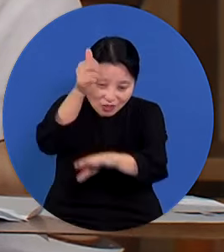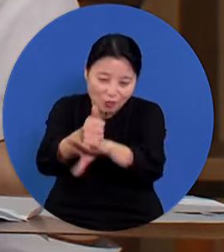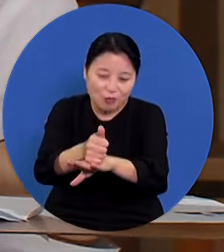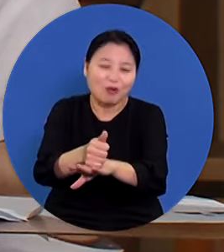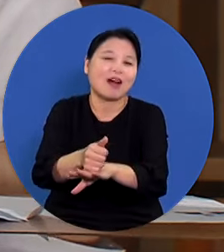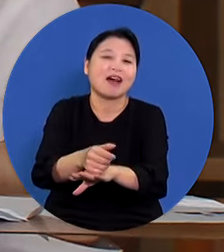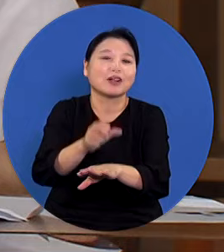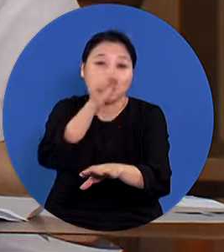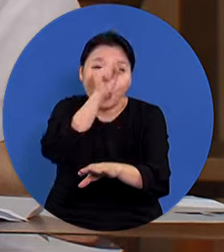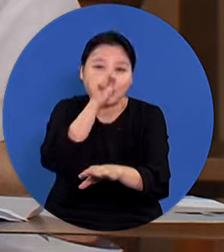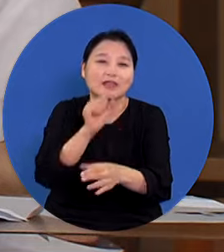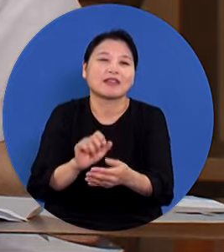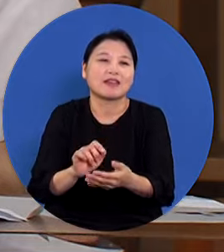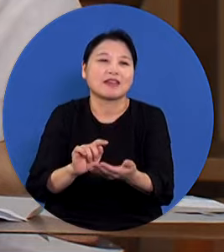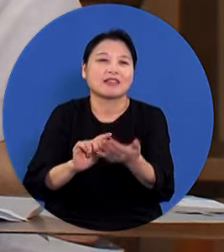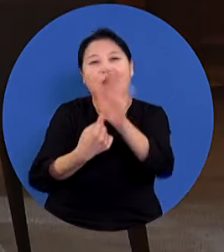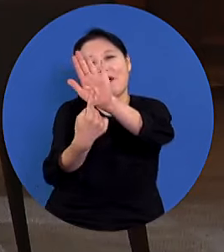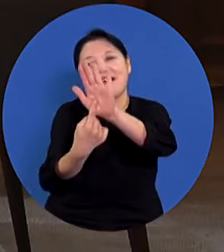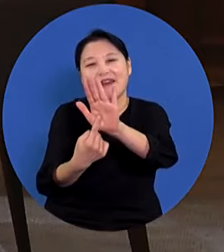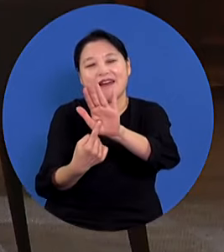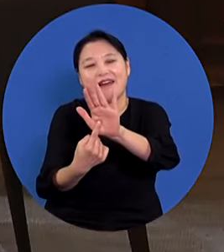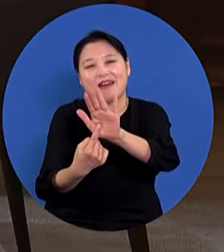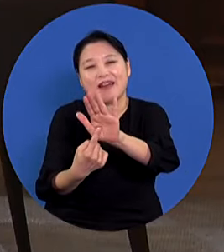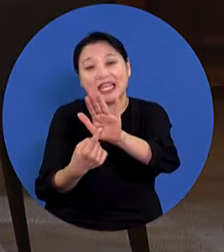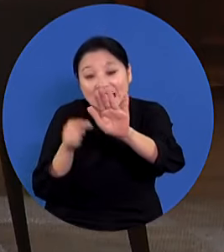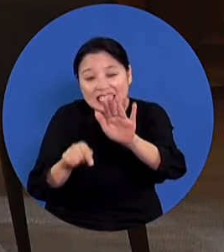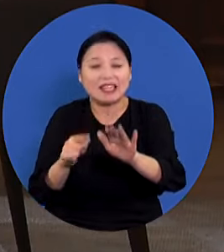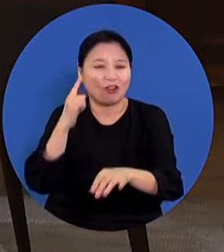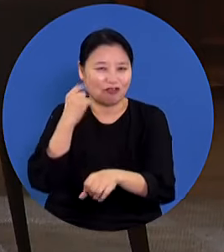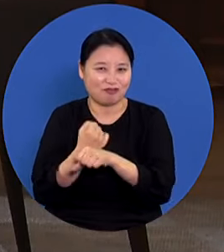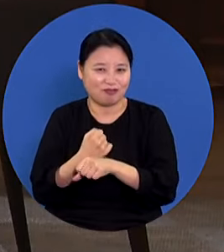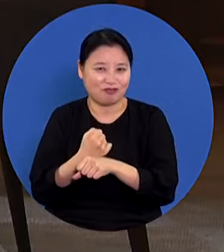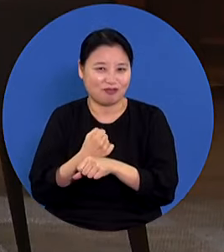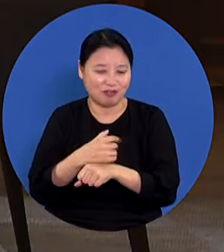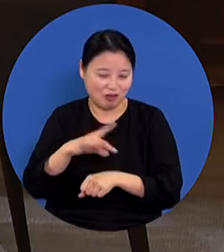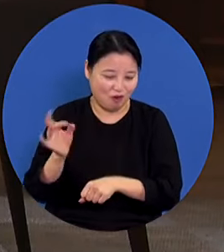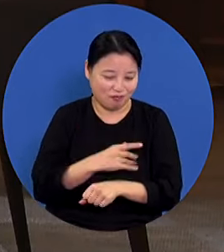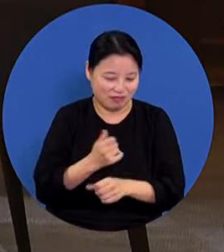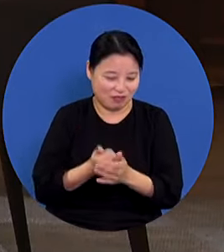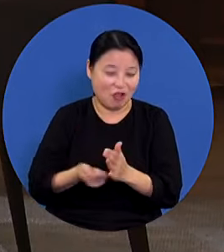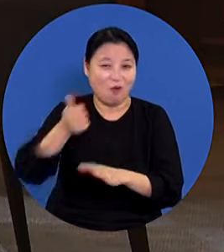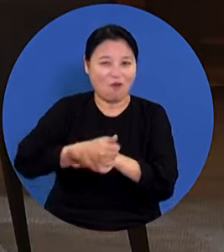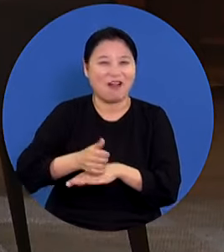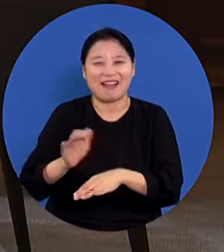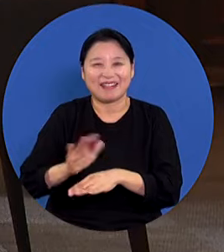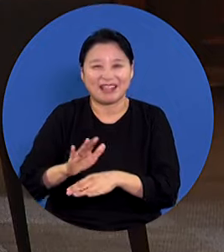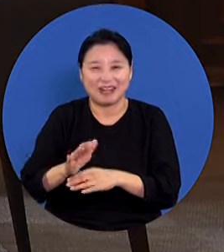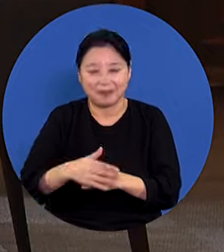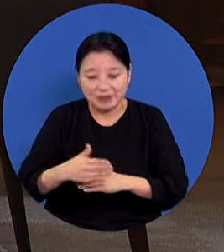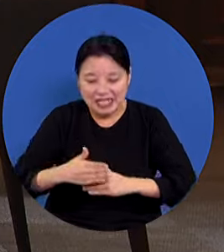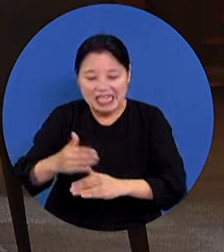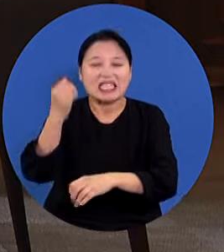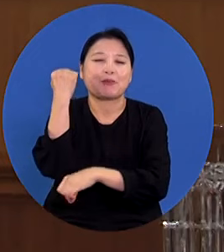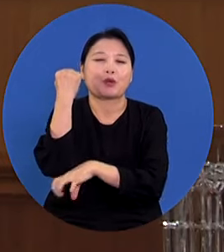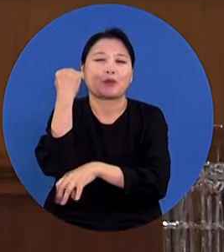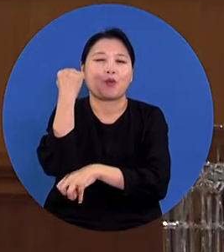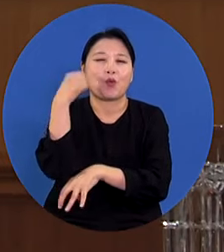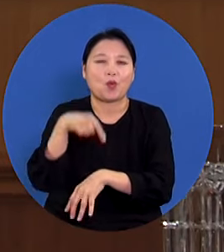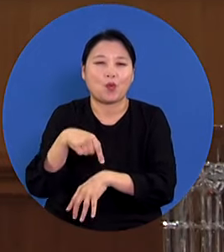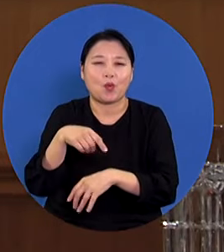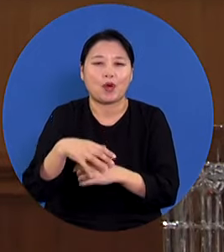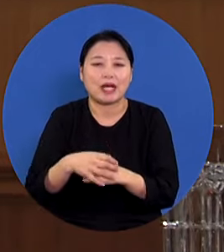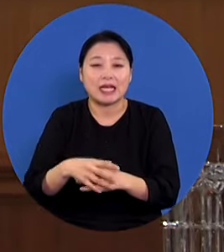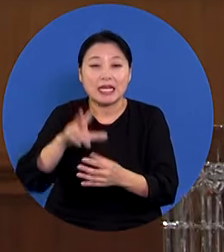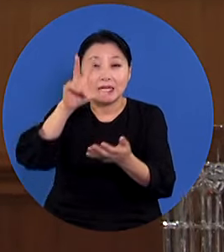어떤 좋은 연구 결과를 이제 달성하는 그게 이제 제가 봤을 땐 기본 그래요. 예, 그게 기본 과정입니다.